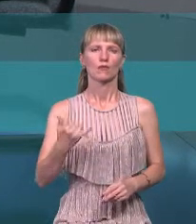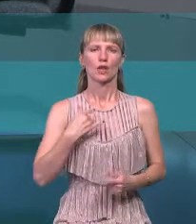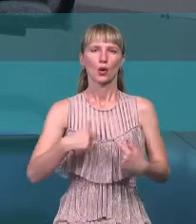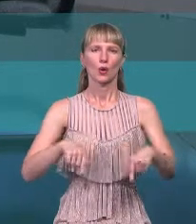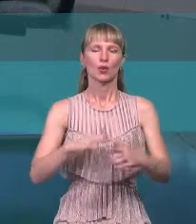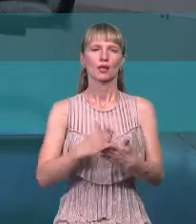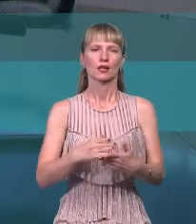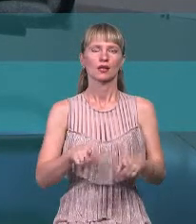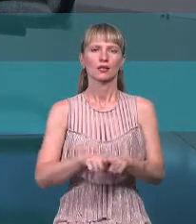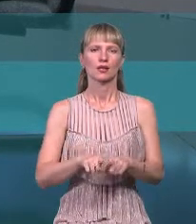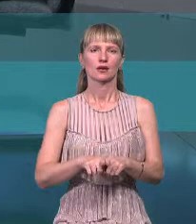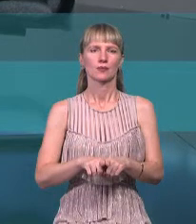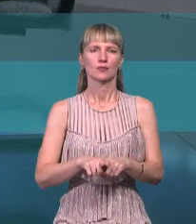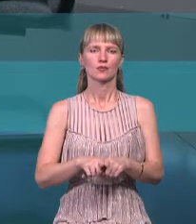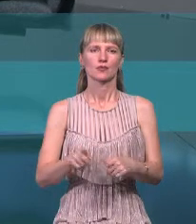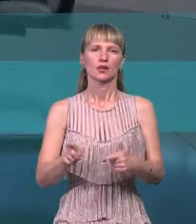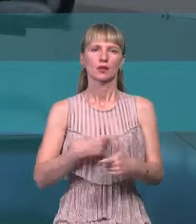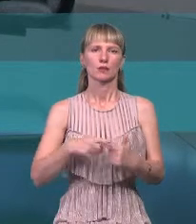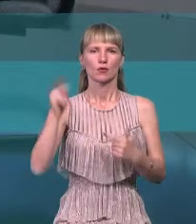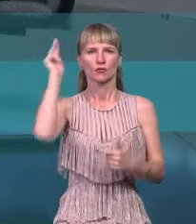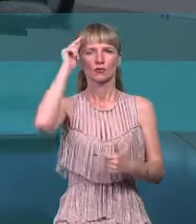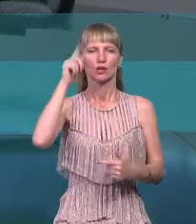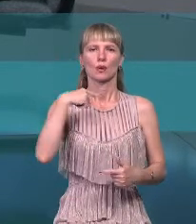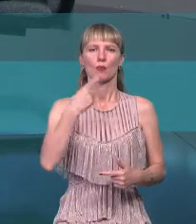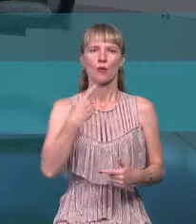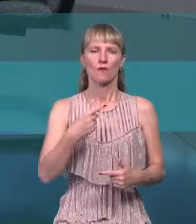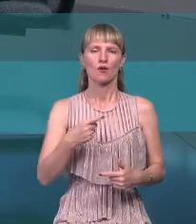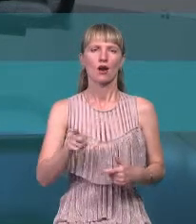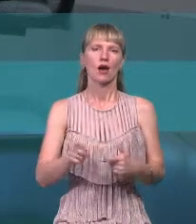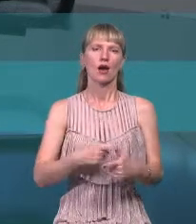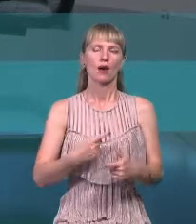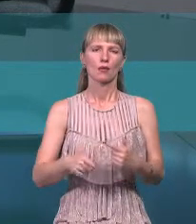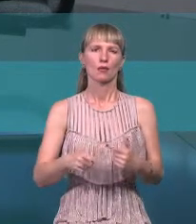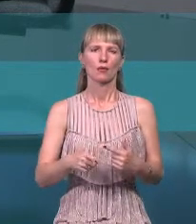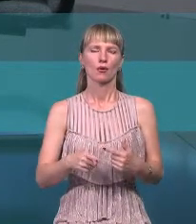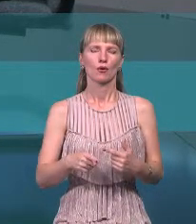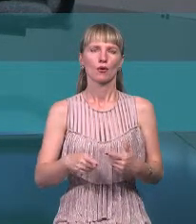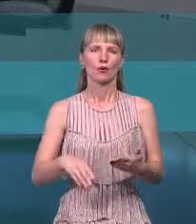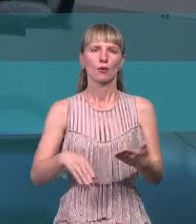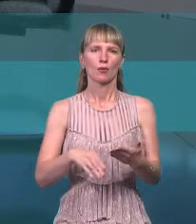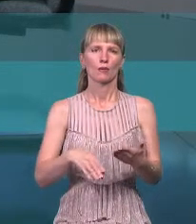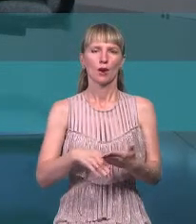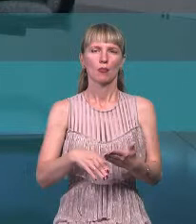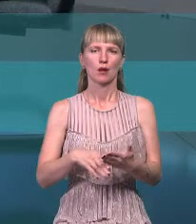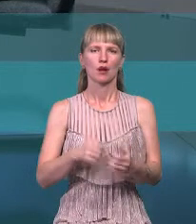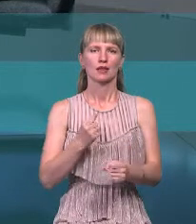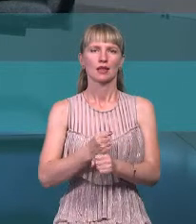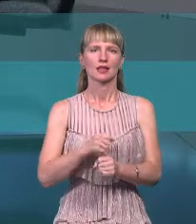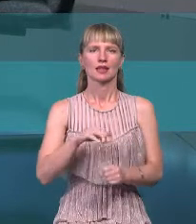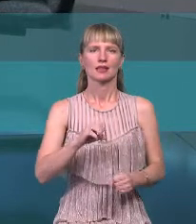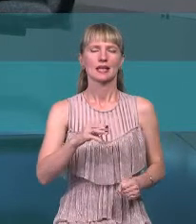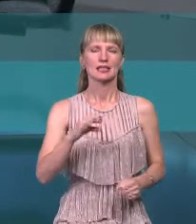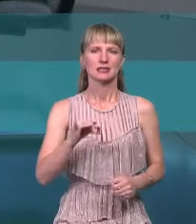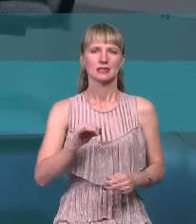термінологія або вивчати мову, наприклад, або натаскувати на тести. Тобто це